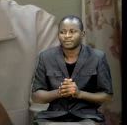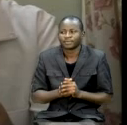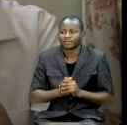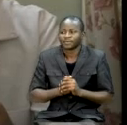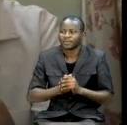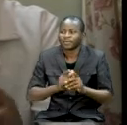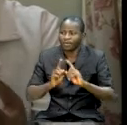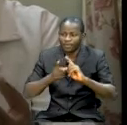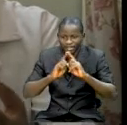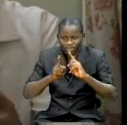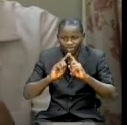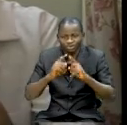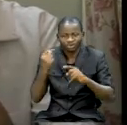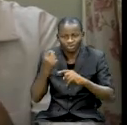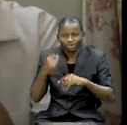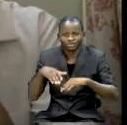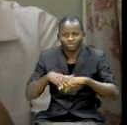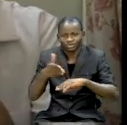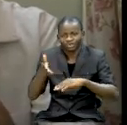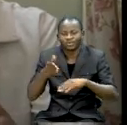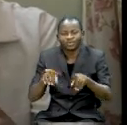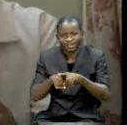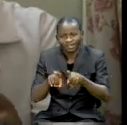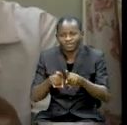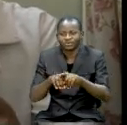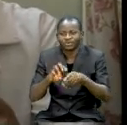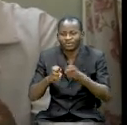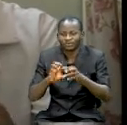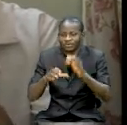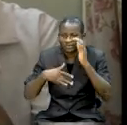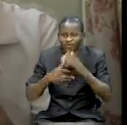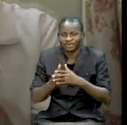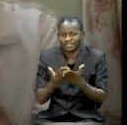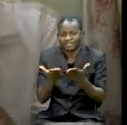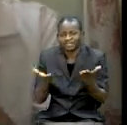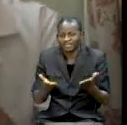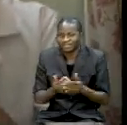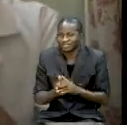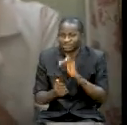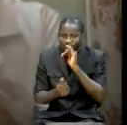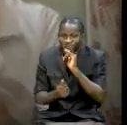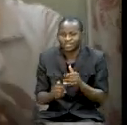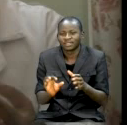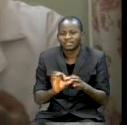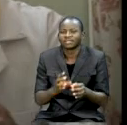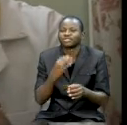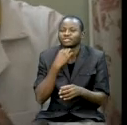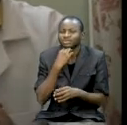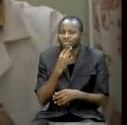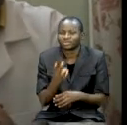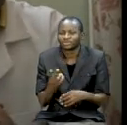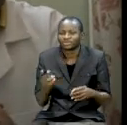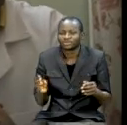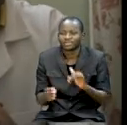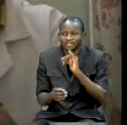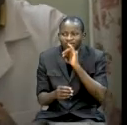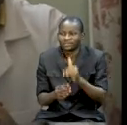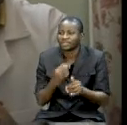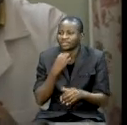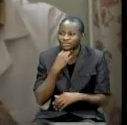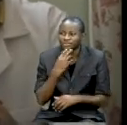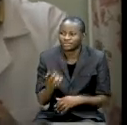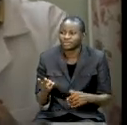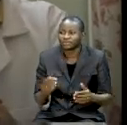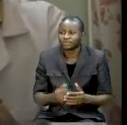ce qui permet à une personne surtout de faire une très bonne expiration. Alors, deuxièmement, au niveau